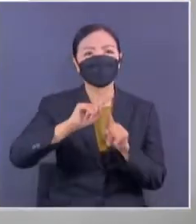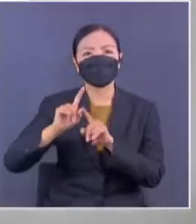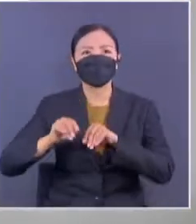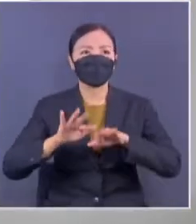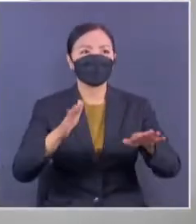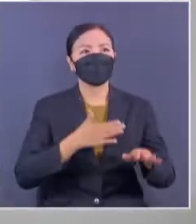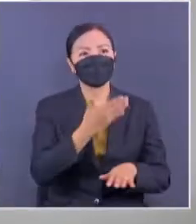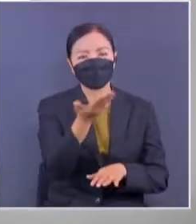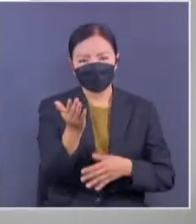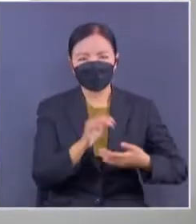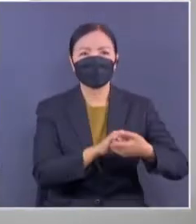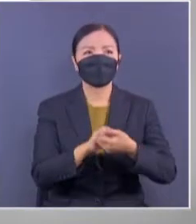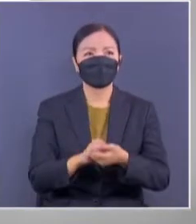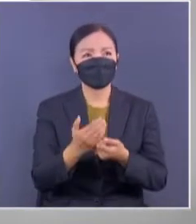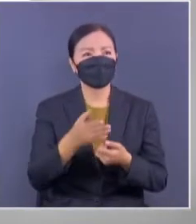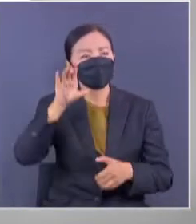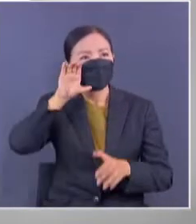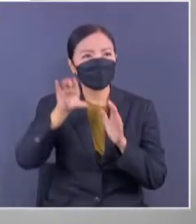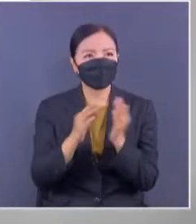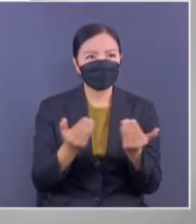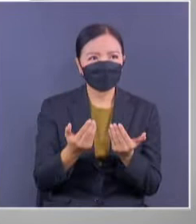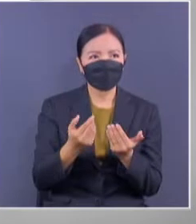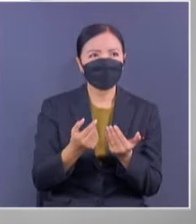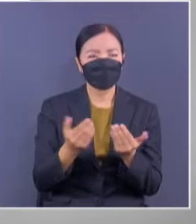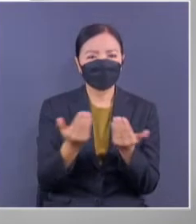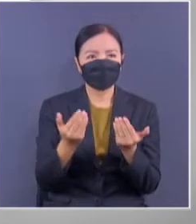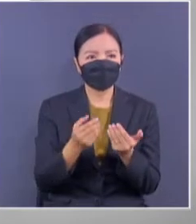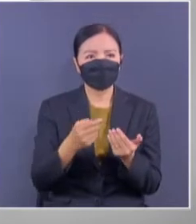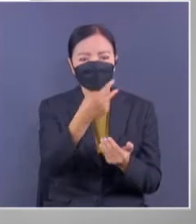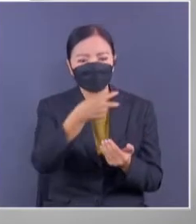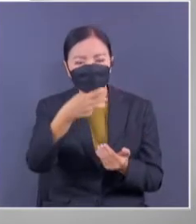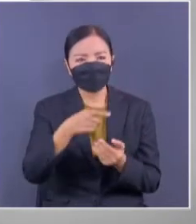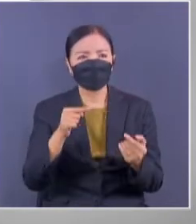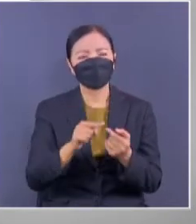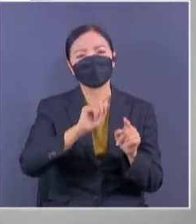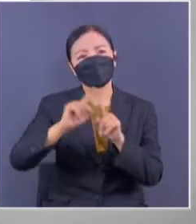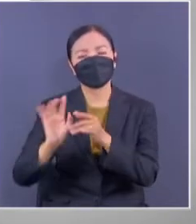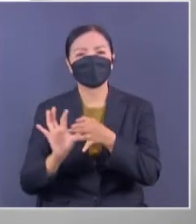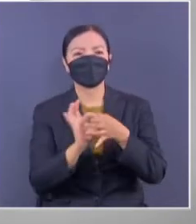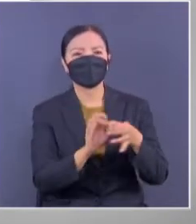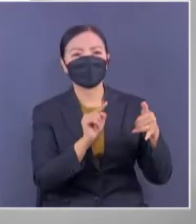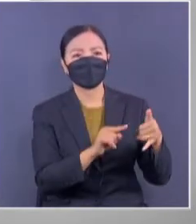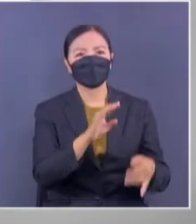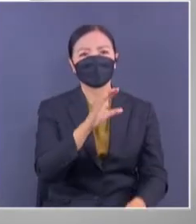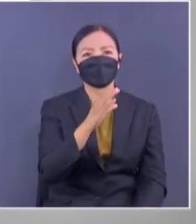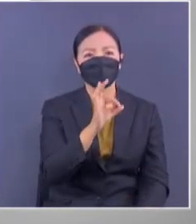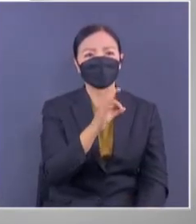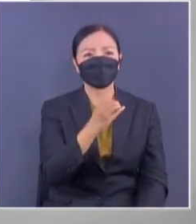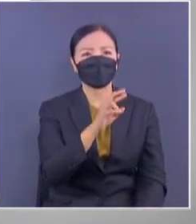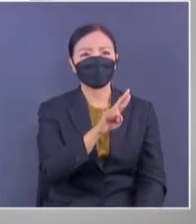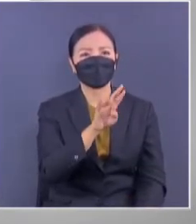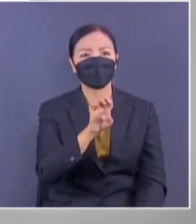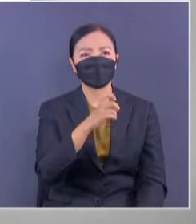เธอขอความกรุณาอย่านำรูปลูกหรือว่าเขียนถึงลูกของเธอลงในข่าวต่างๆที่เชื่อมโยงกับคดี Forex 3D และ